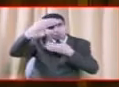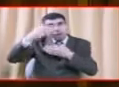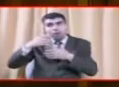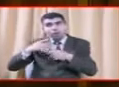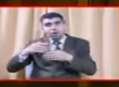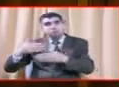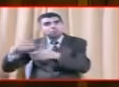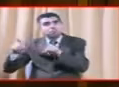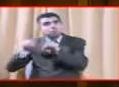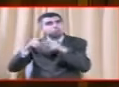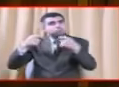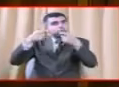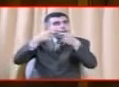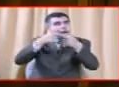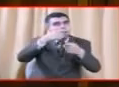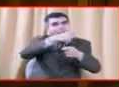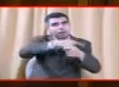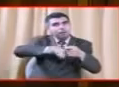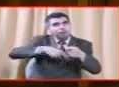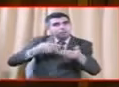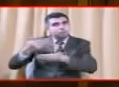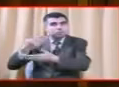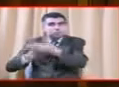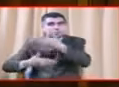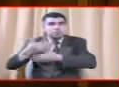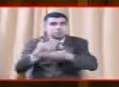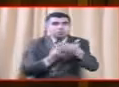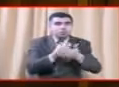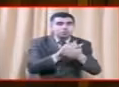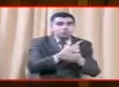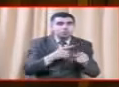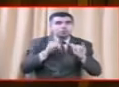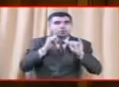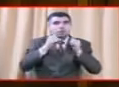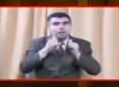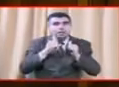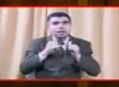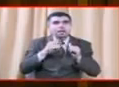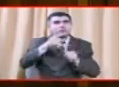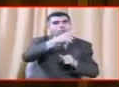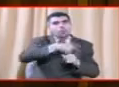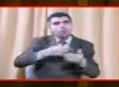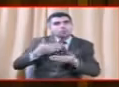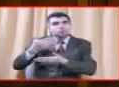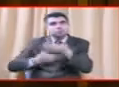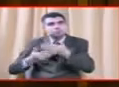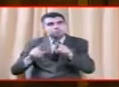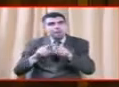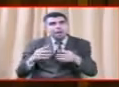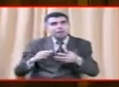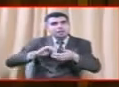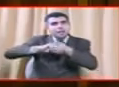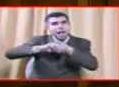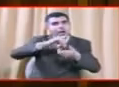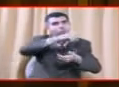كنتعاملوا معها من منطلق التعاون المستمر. الجزائر ترفض أي تعاون